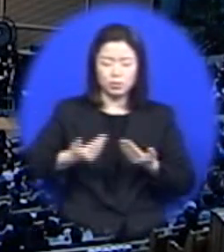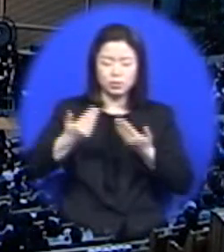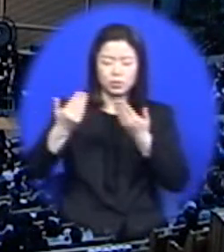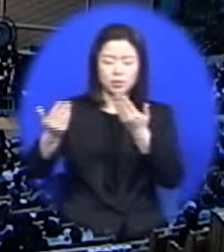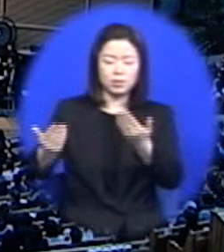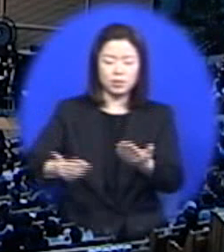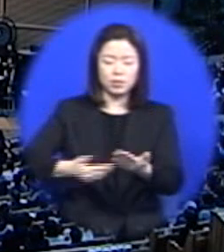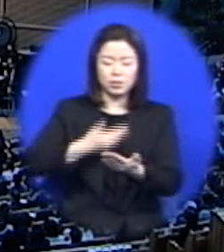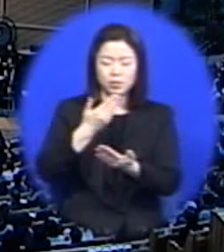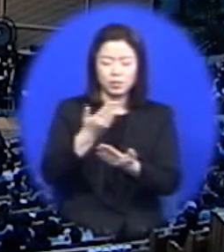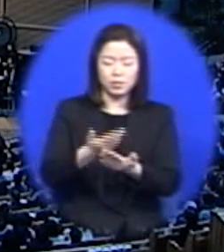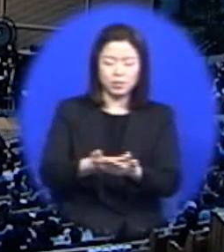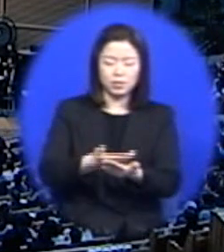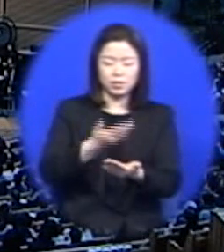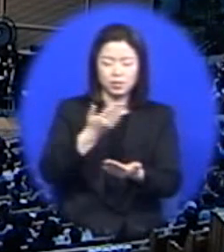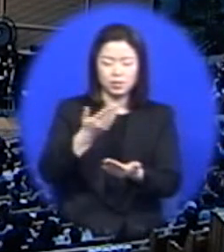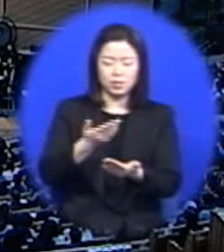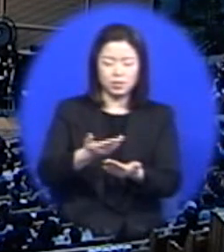받아주소서.